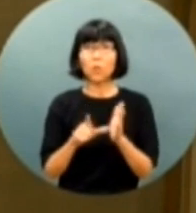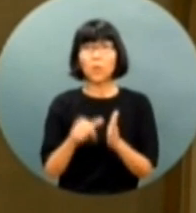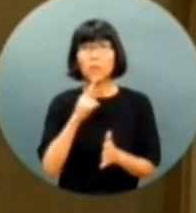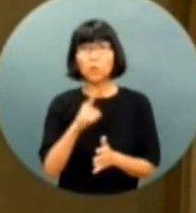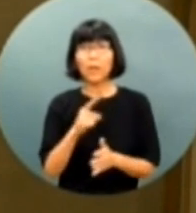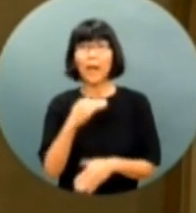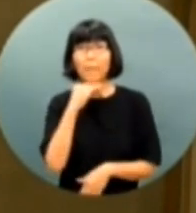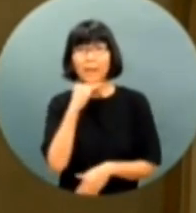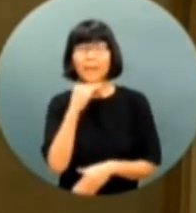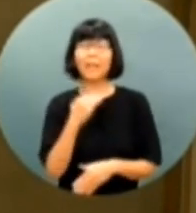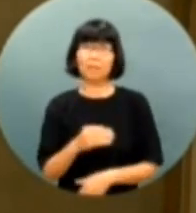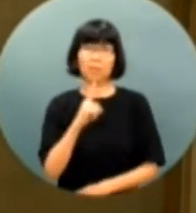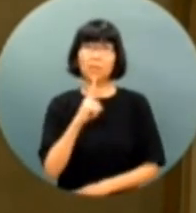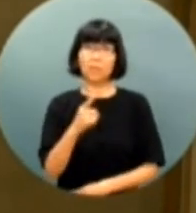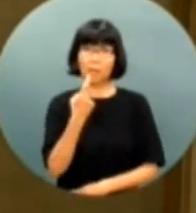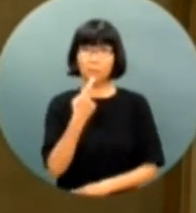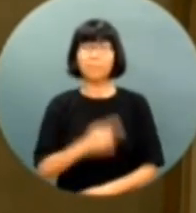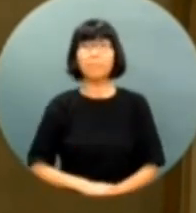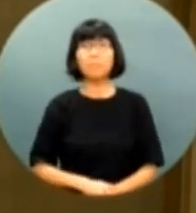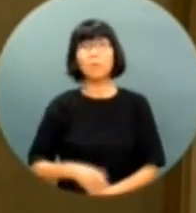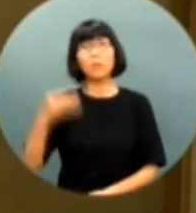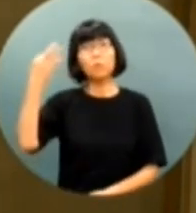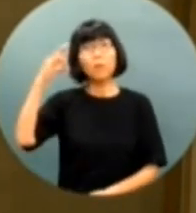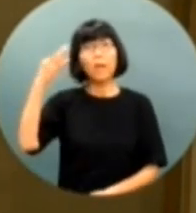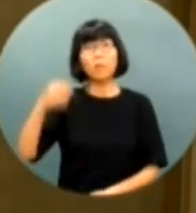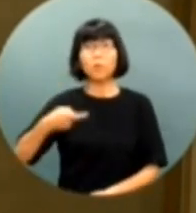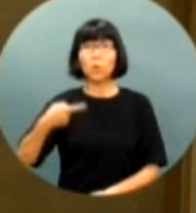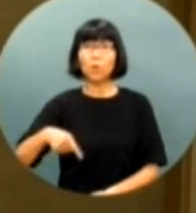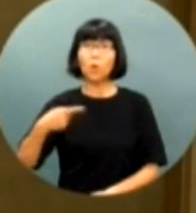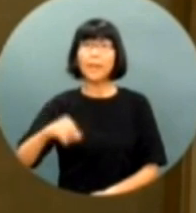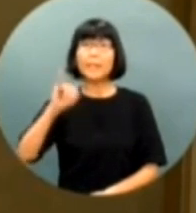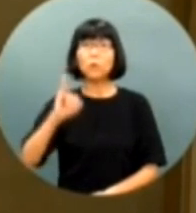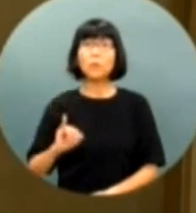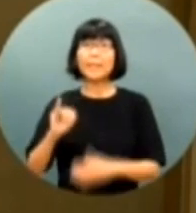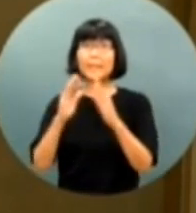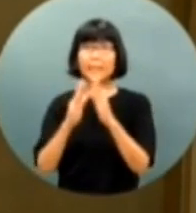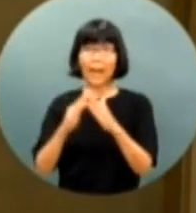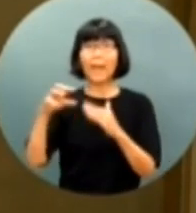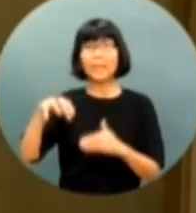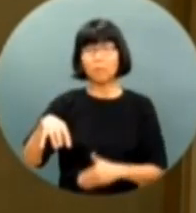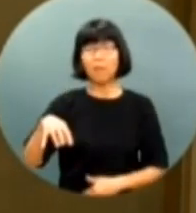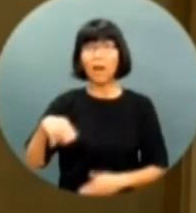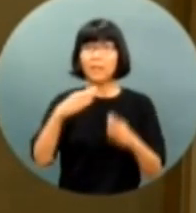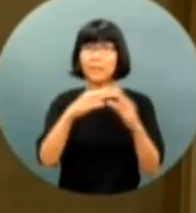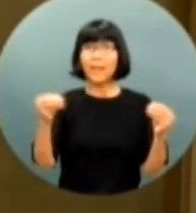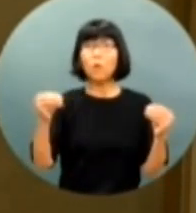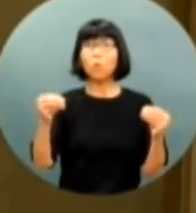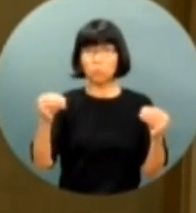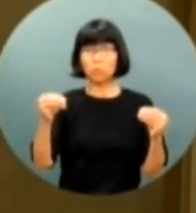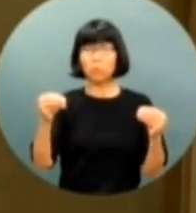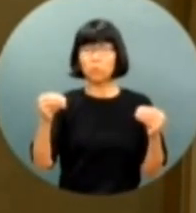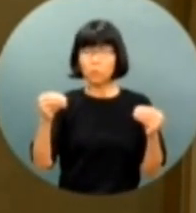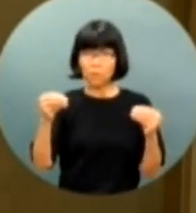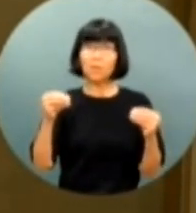それで反響なんですけれども、倉吉市の教育委員会に対しては全国から電話やメール、またガールズバンドに対しては主にネット上における誹